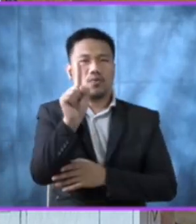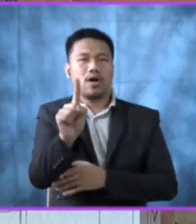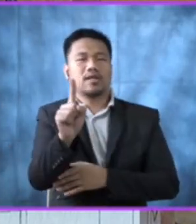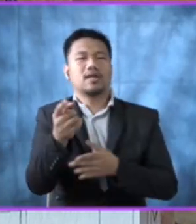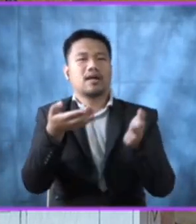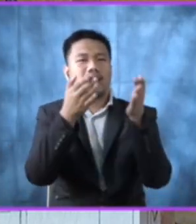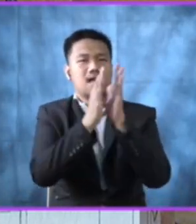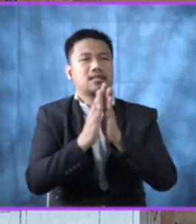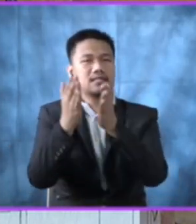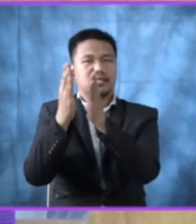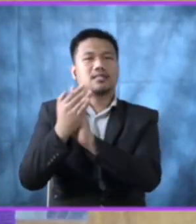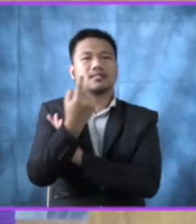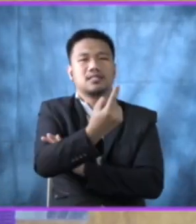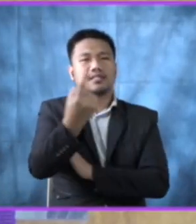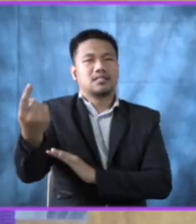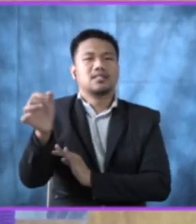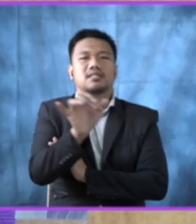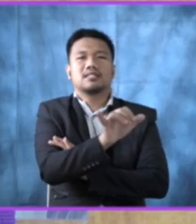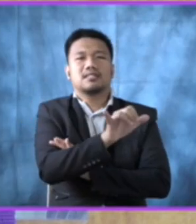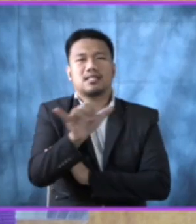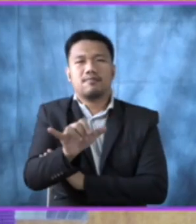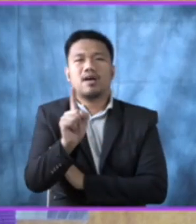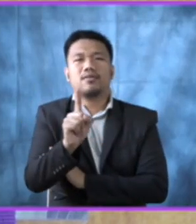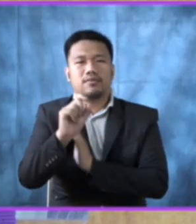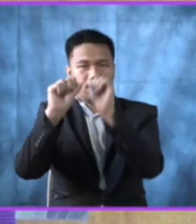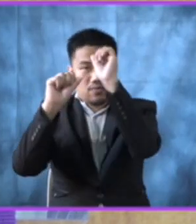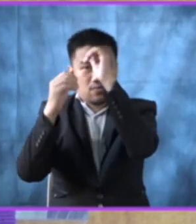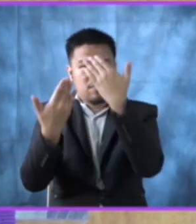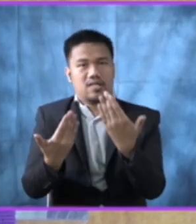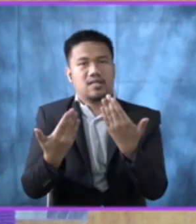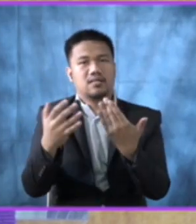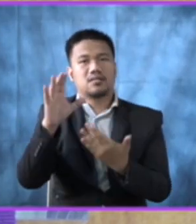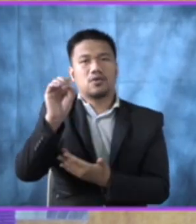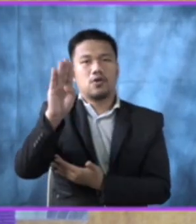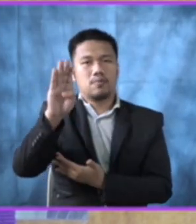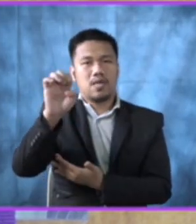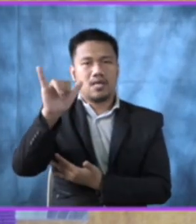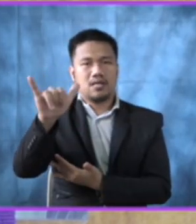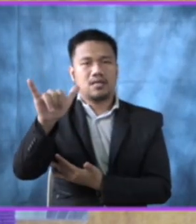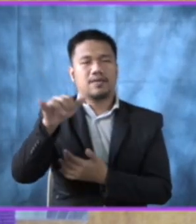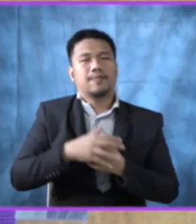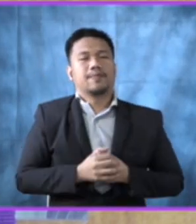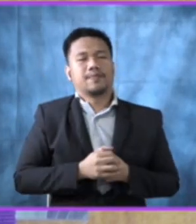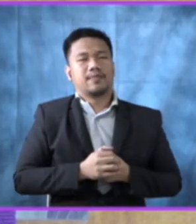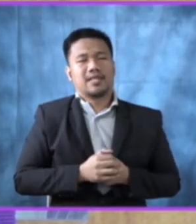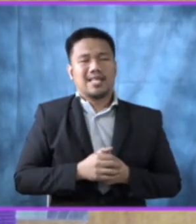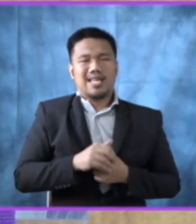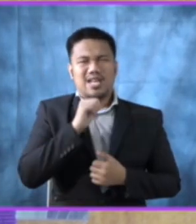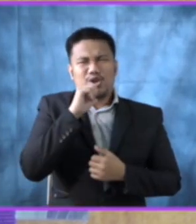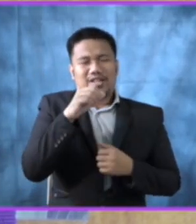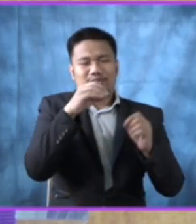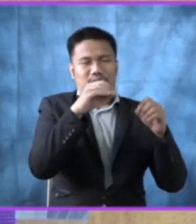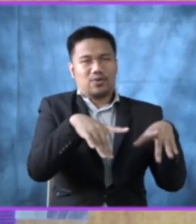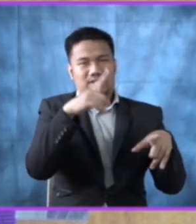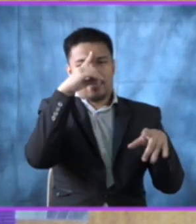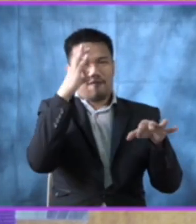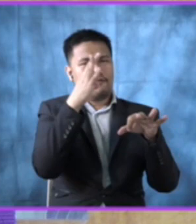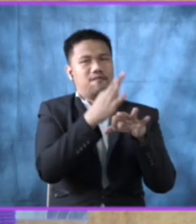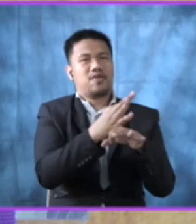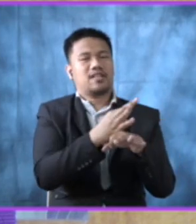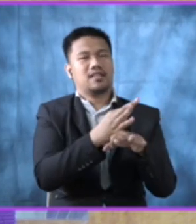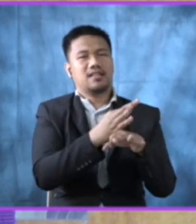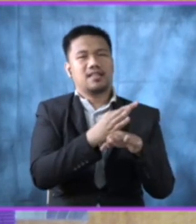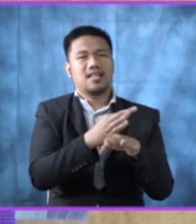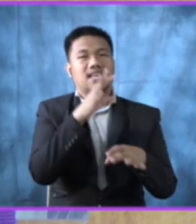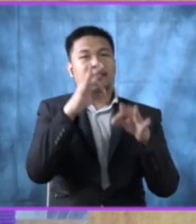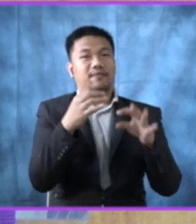atin pare-pareho. Pagsunod. Hindi po kawalan ng pananampalataya